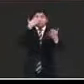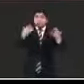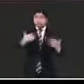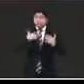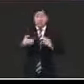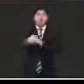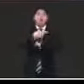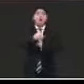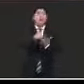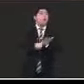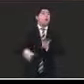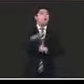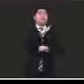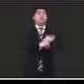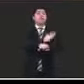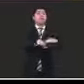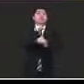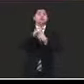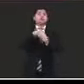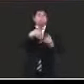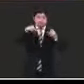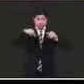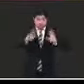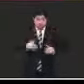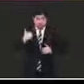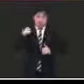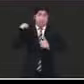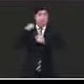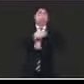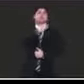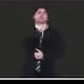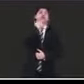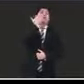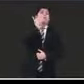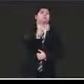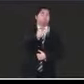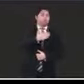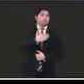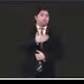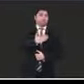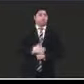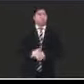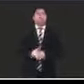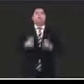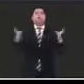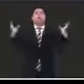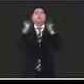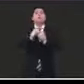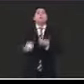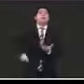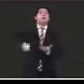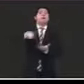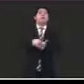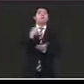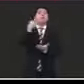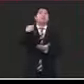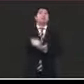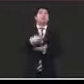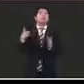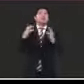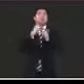Balıkesirli vatandaşlarıma buradan teşekkür ediyorum toplam yatırım Bedeli